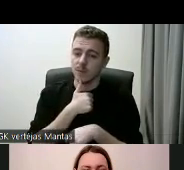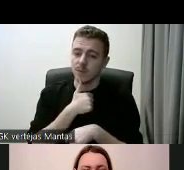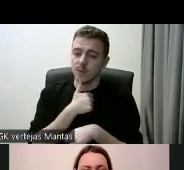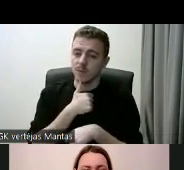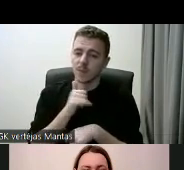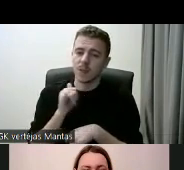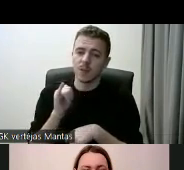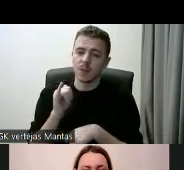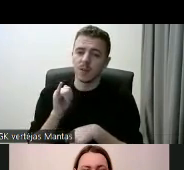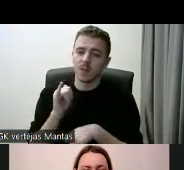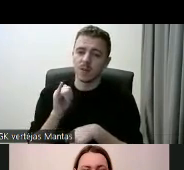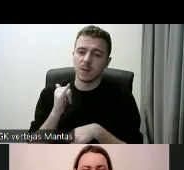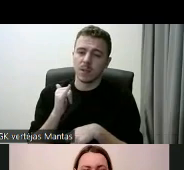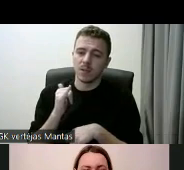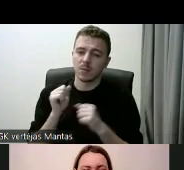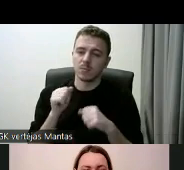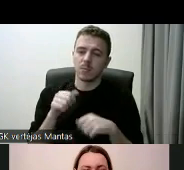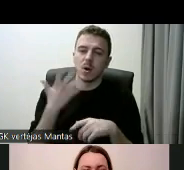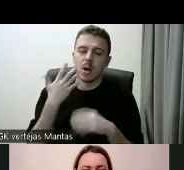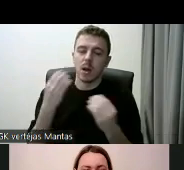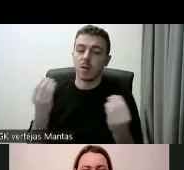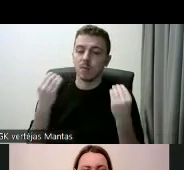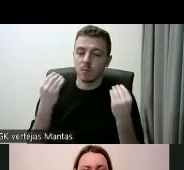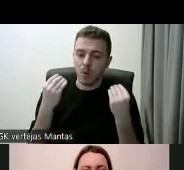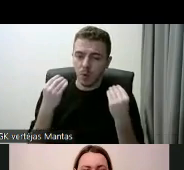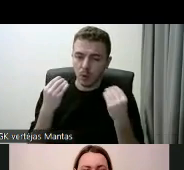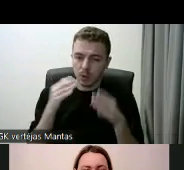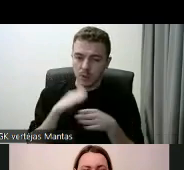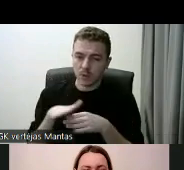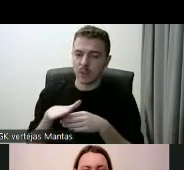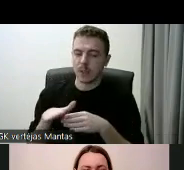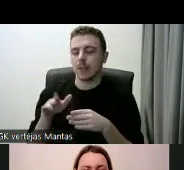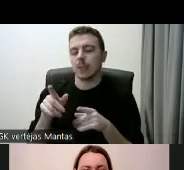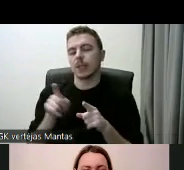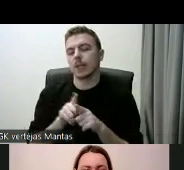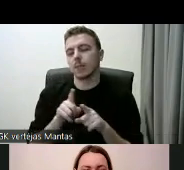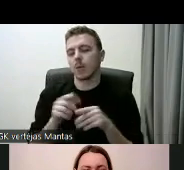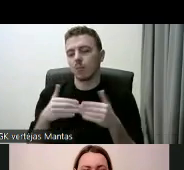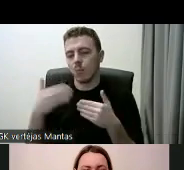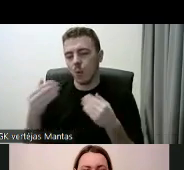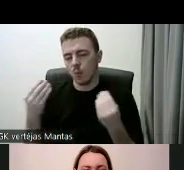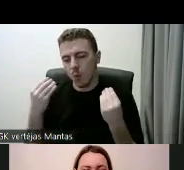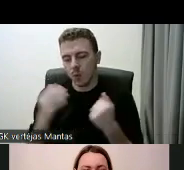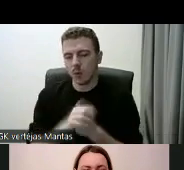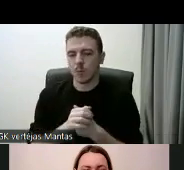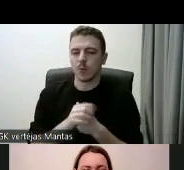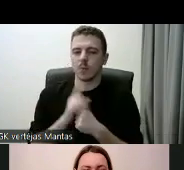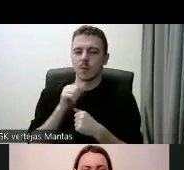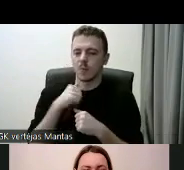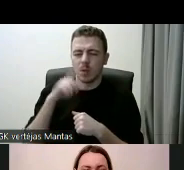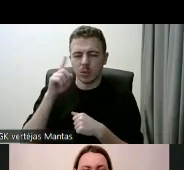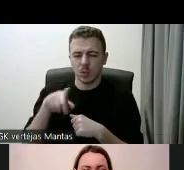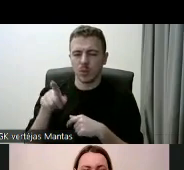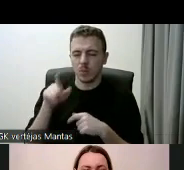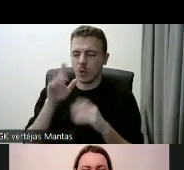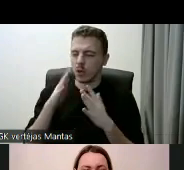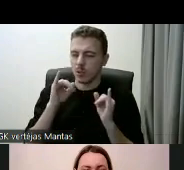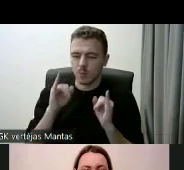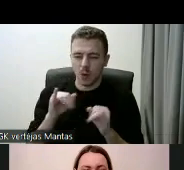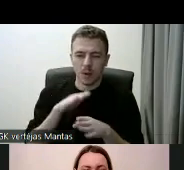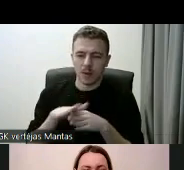vertinimas gali būti besimokant atliekamas po mokymus ir panašiai. Bet jeigu mes žinome, kad kažkas negerai